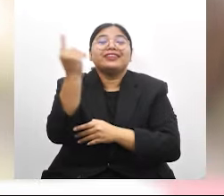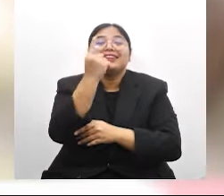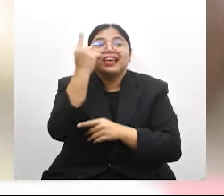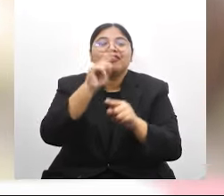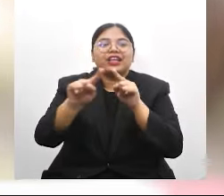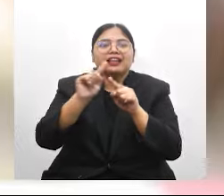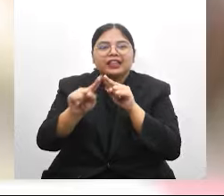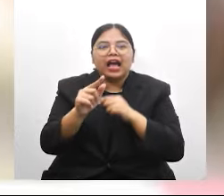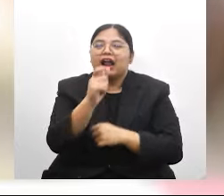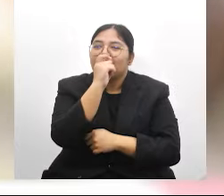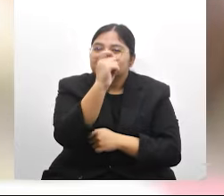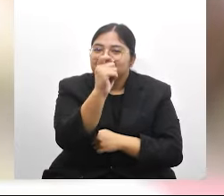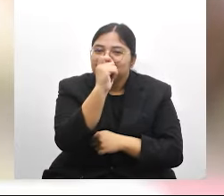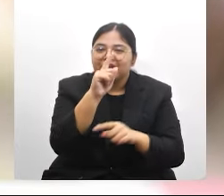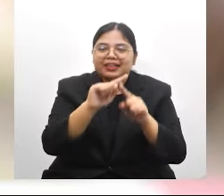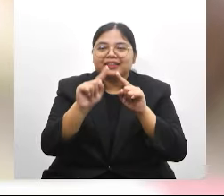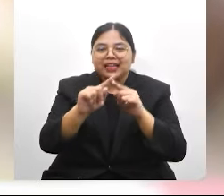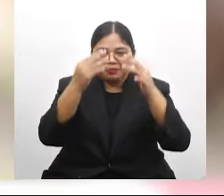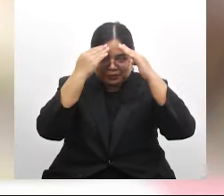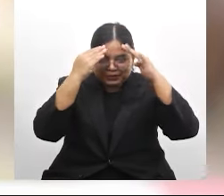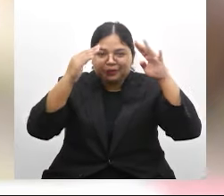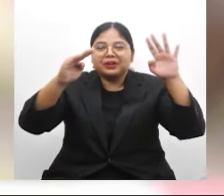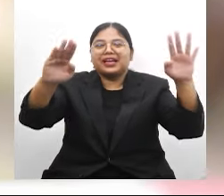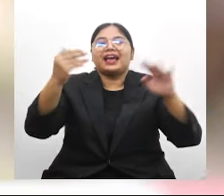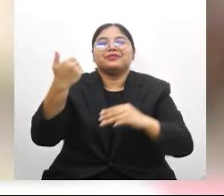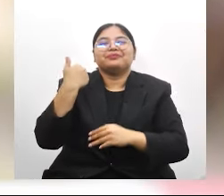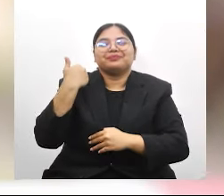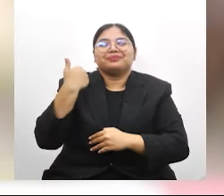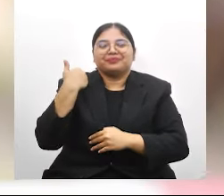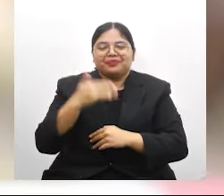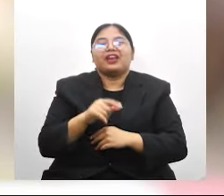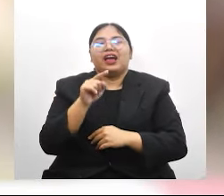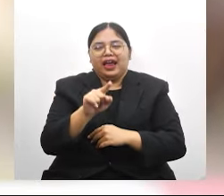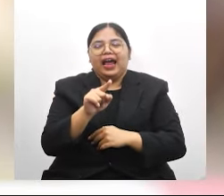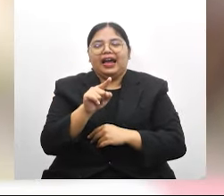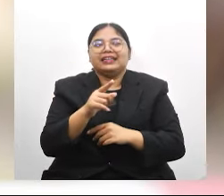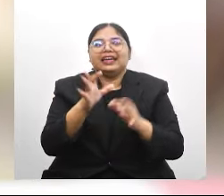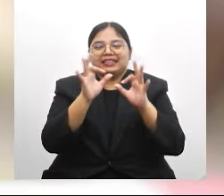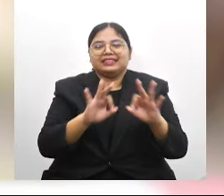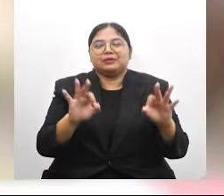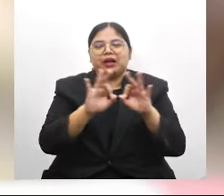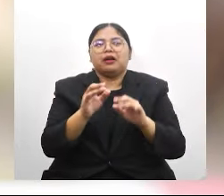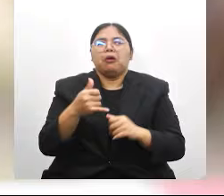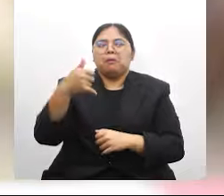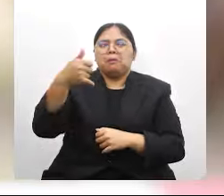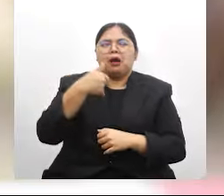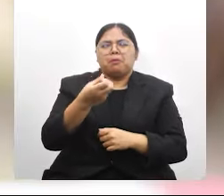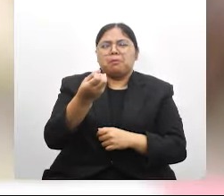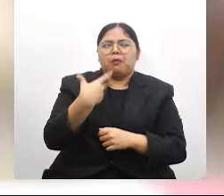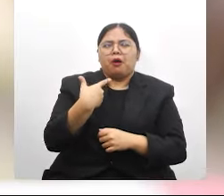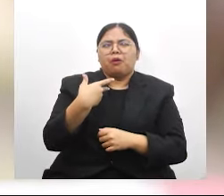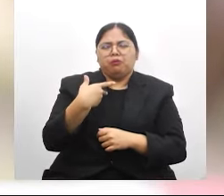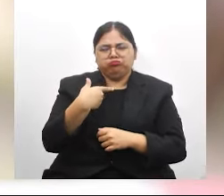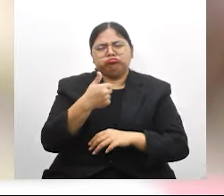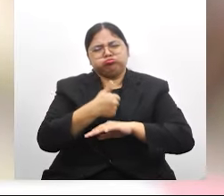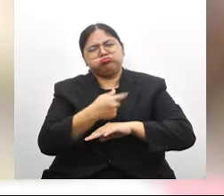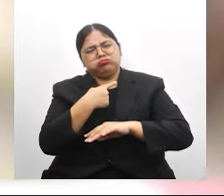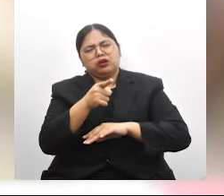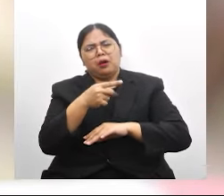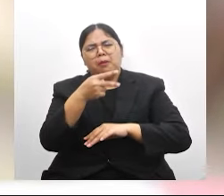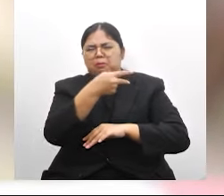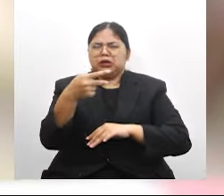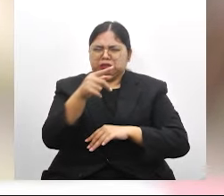เรียนลองสัมภาษณ์ดูเพื่อฝึกประสบการณ์นะคะในส่วนนี้ค่ะก็จะเป็นฟีดแบคให้กับนักเรียนได้กลับมาบอกว่าผอผมว่าภาษาอังกฤษ